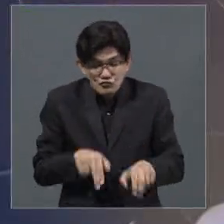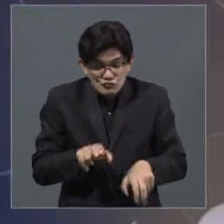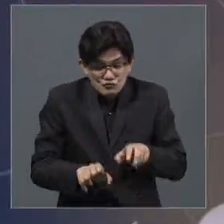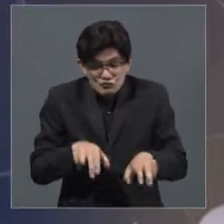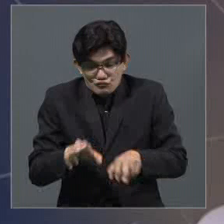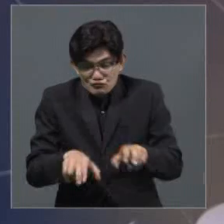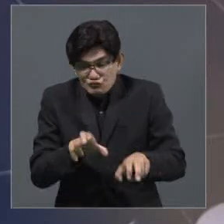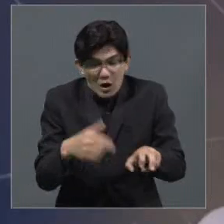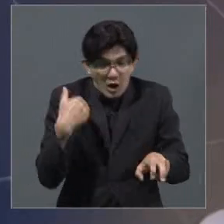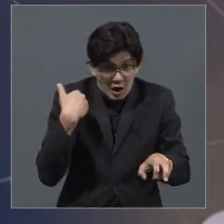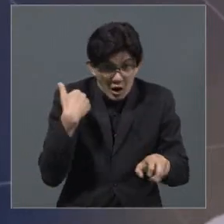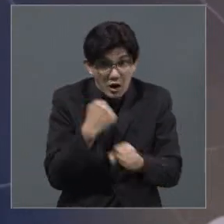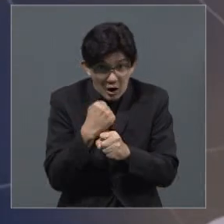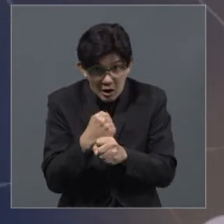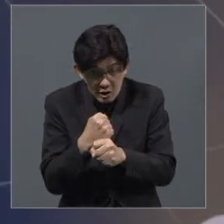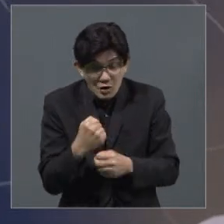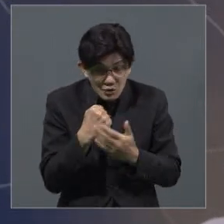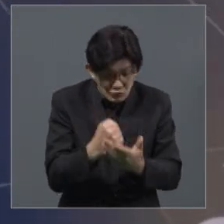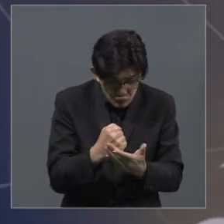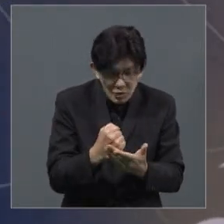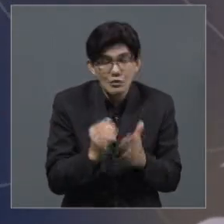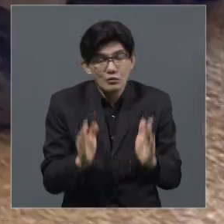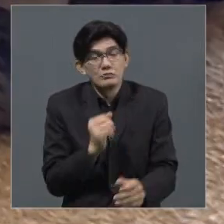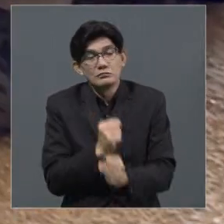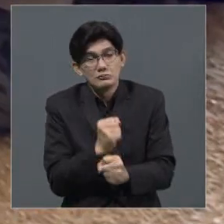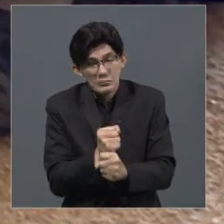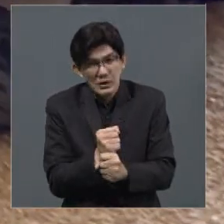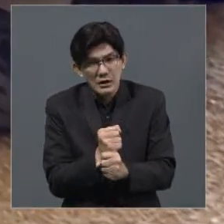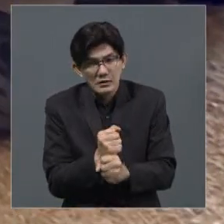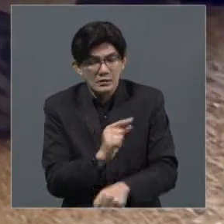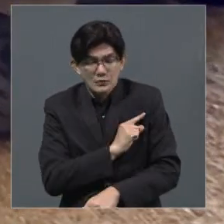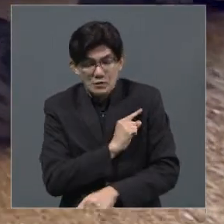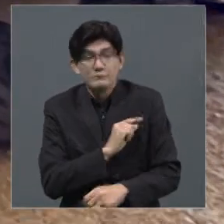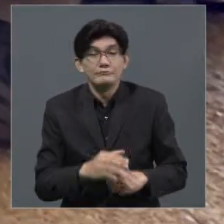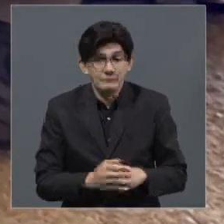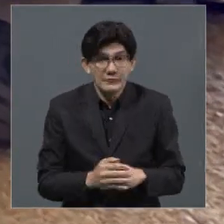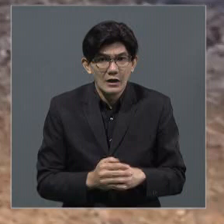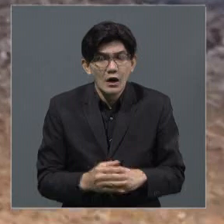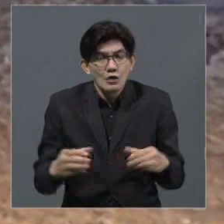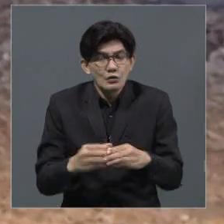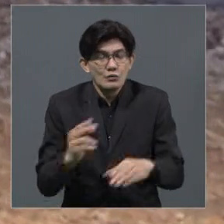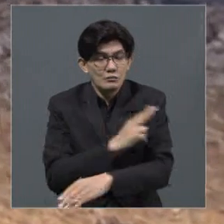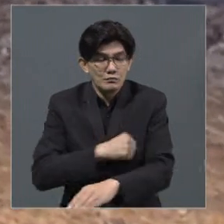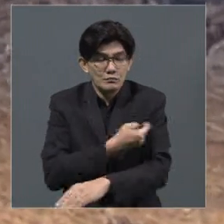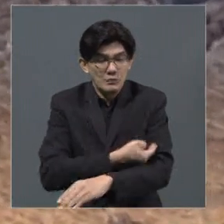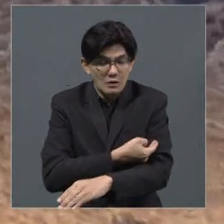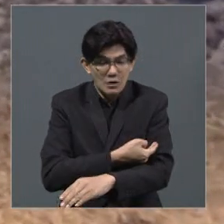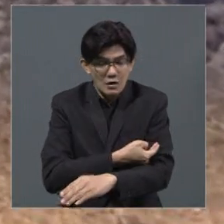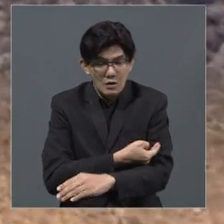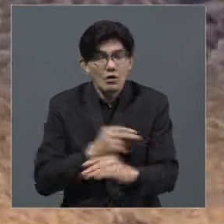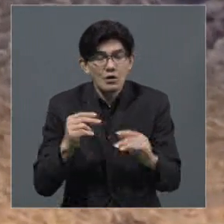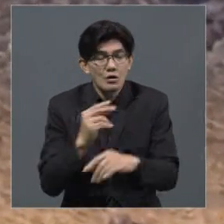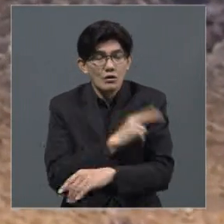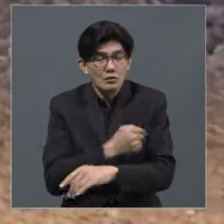นภาคพื้นวอนนภาเนี่ยนะฮะเข้าช่วยทีมดับเพลิงในการปฏิบัติภารกิจดับเพลิงครั้งนี้แล้วก็มีทีมแพทย์นะครับจากโรงพยาบาลบ้านค่าย